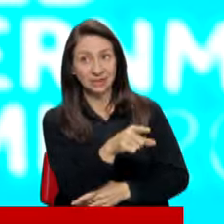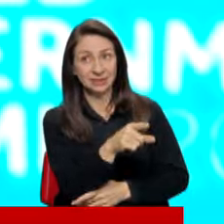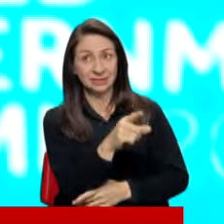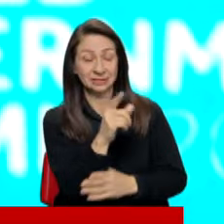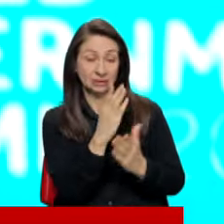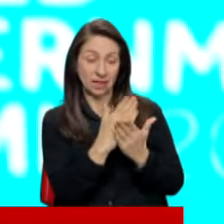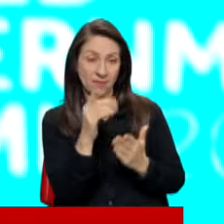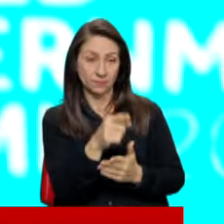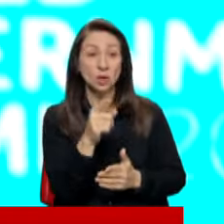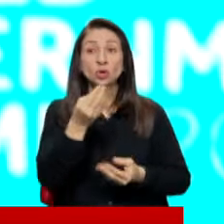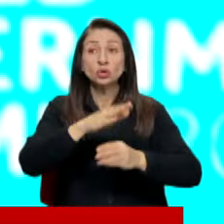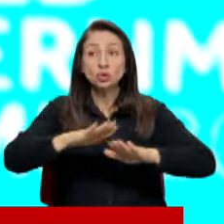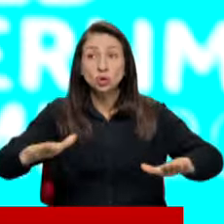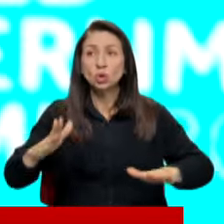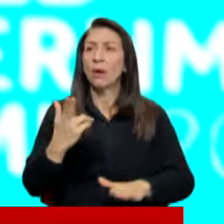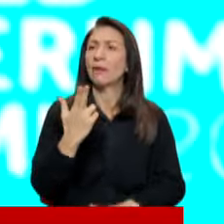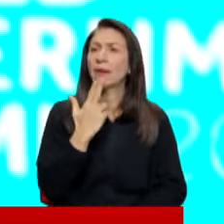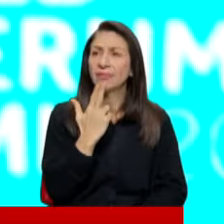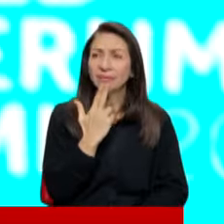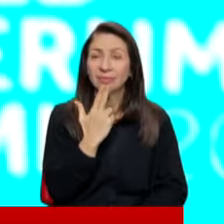geçiyor. Çoğu çocuk ve kadın,